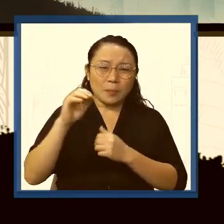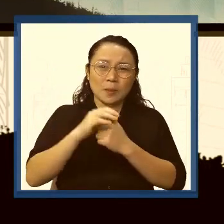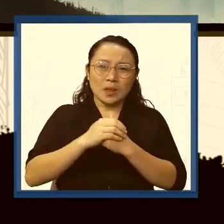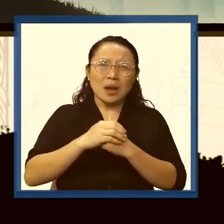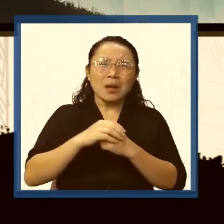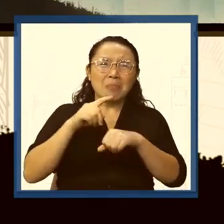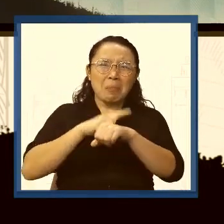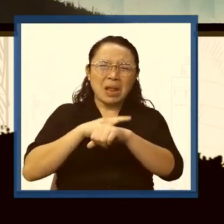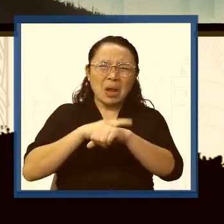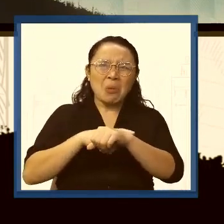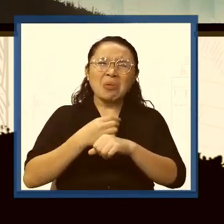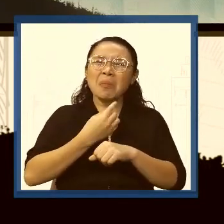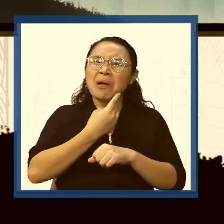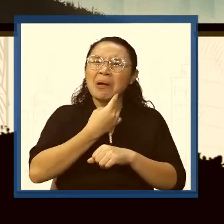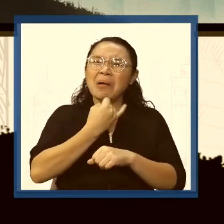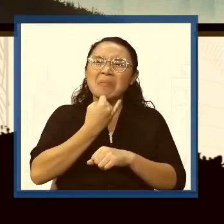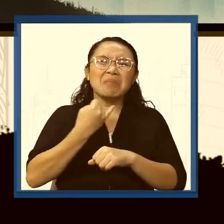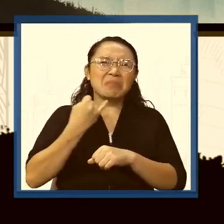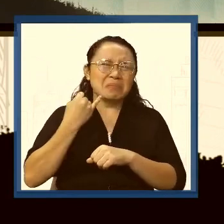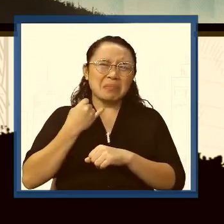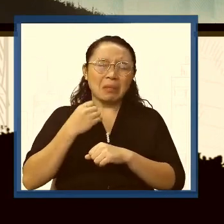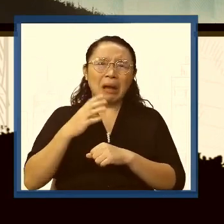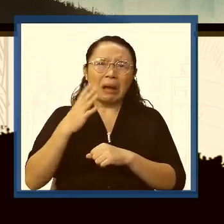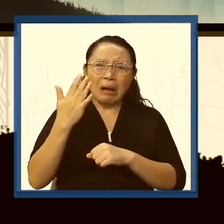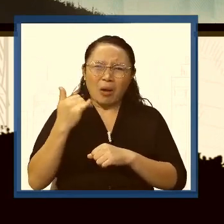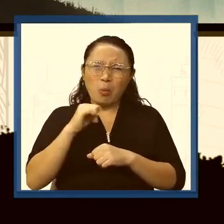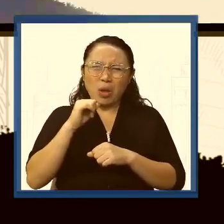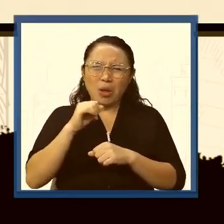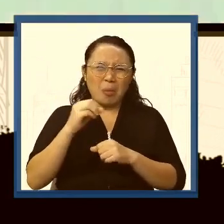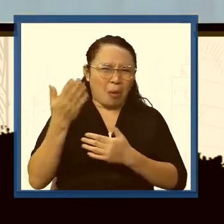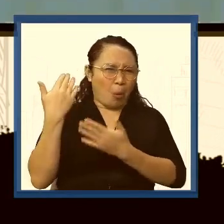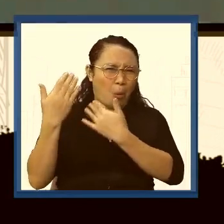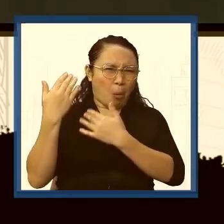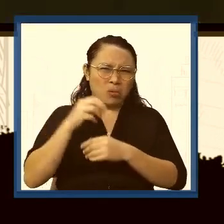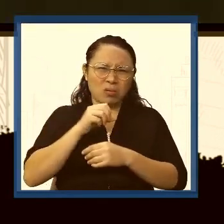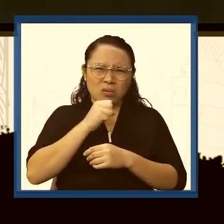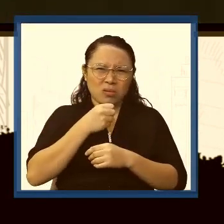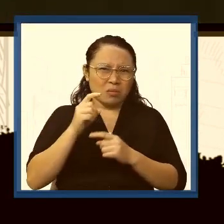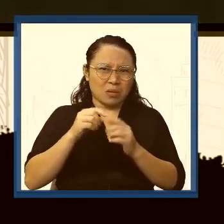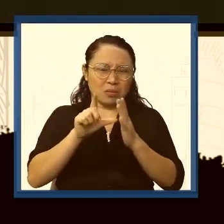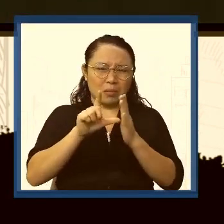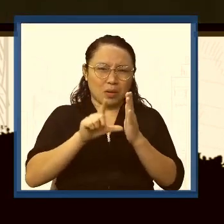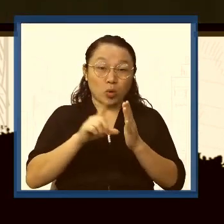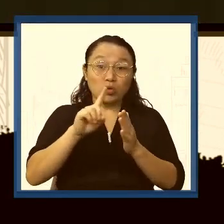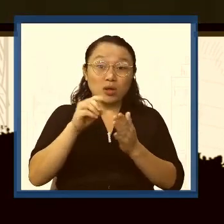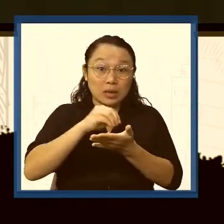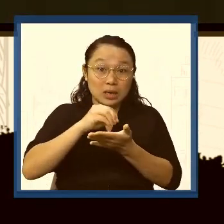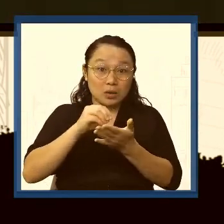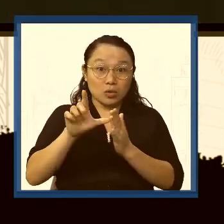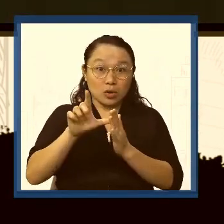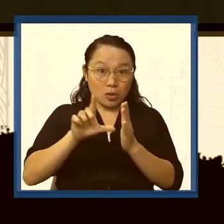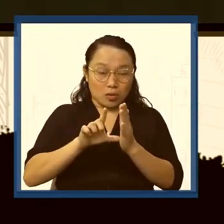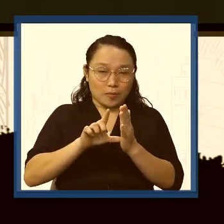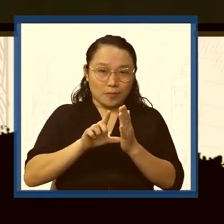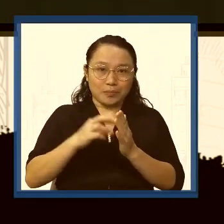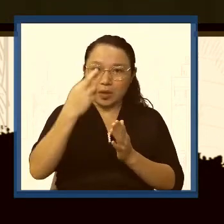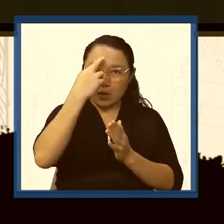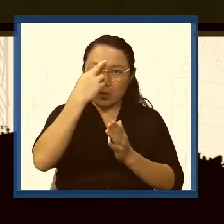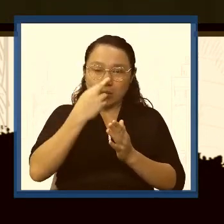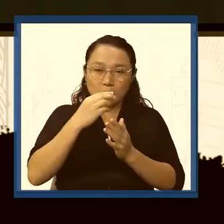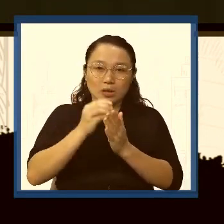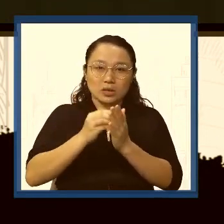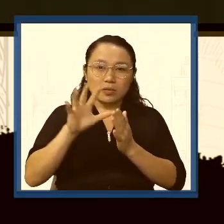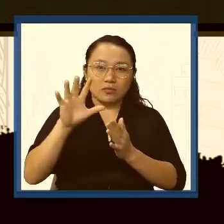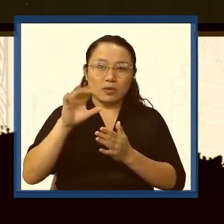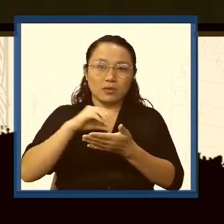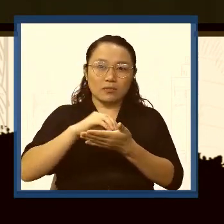mga Hudiyo, wala mani sa karaang panahon. Apa natanataw ang unsang gisulti sa balaang kasulatan? Ang balaang kasulatan sa Roma 5:19,